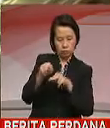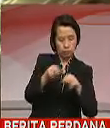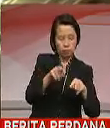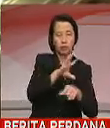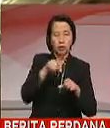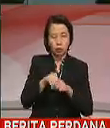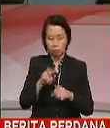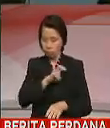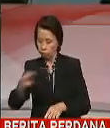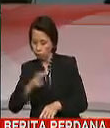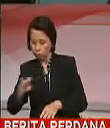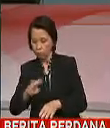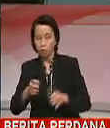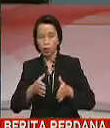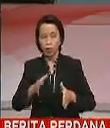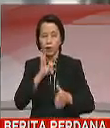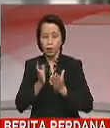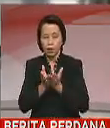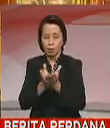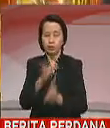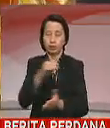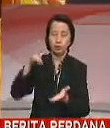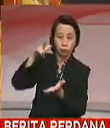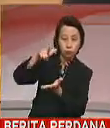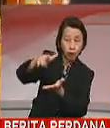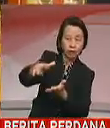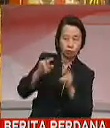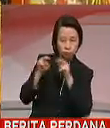melibatkan Terminal pengangkutan darat air dan